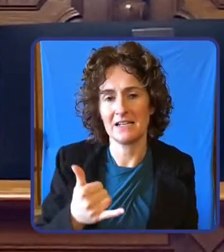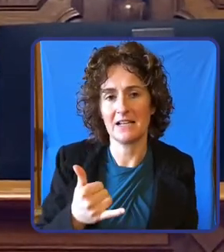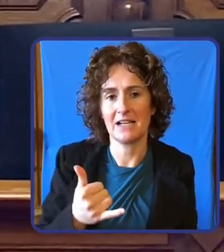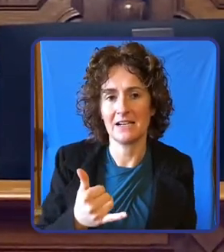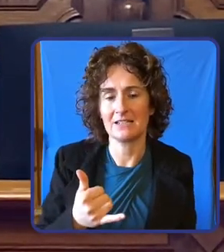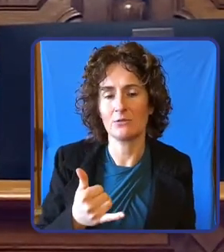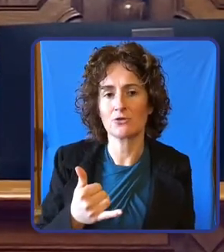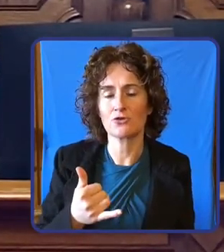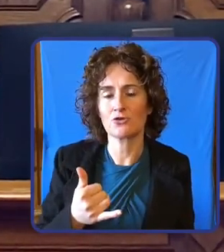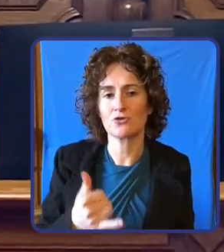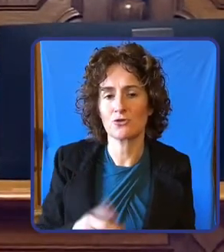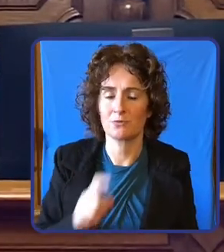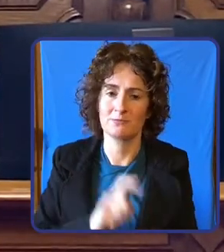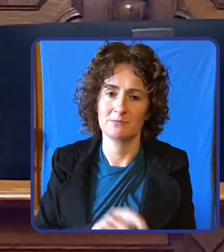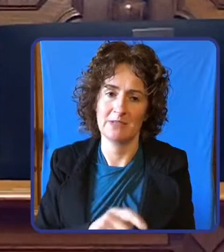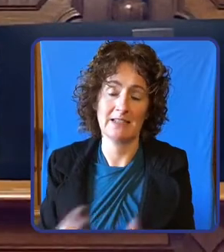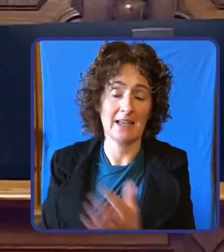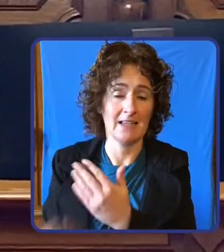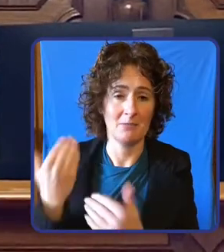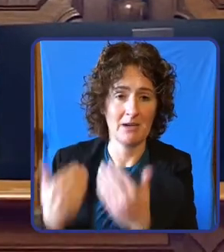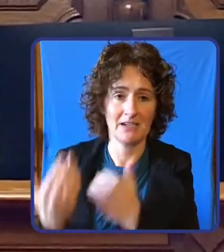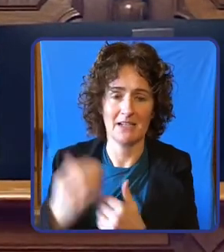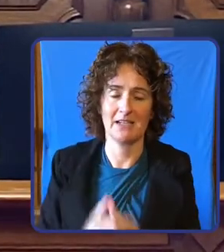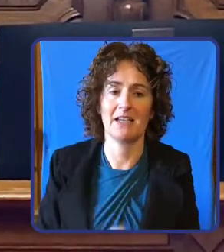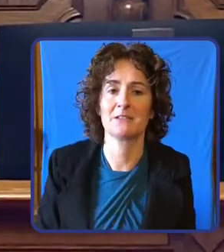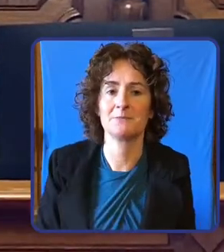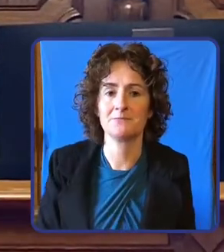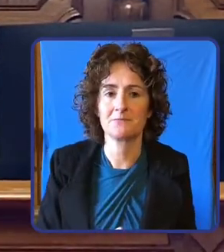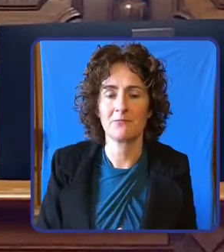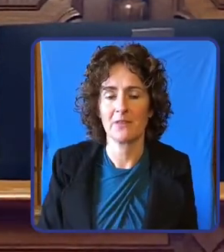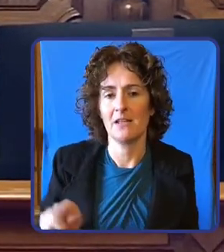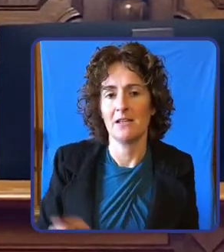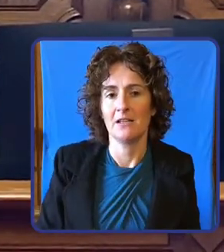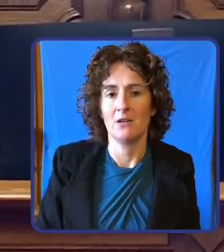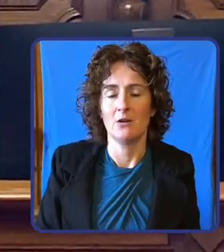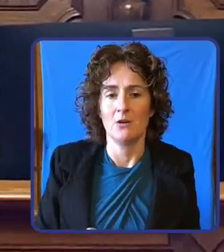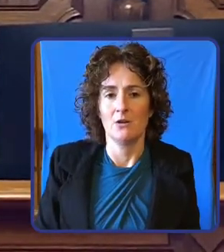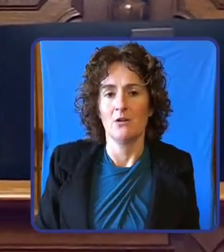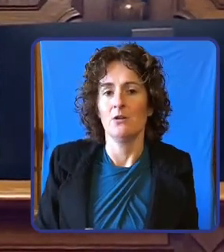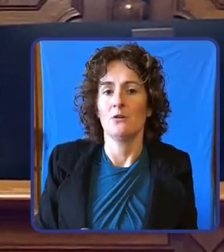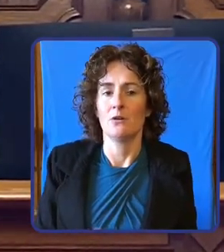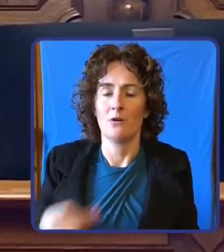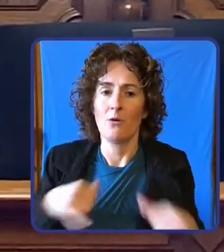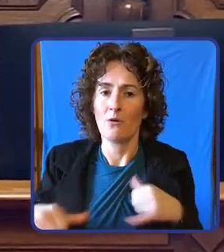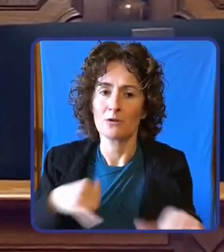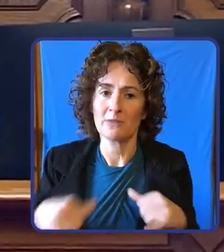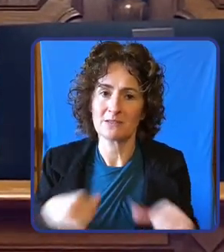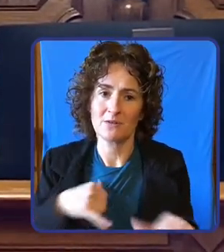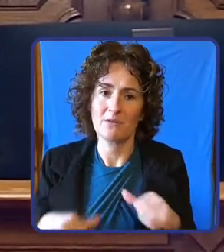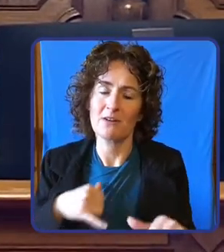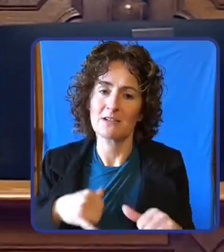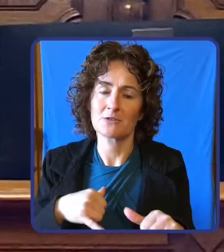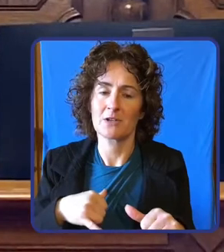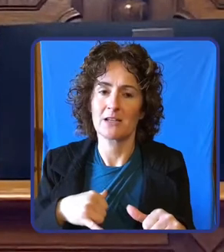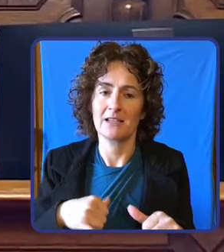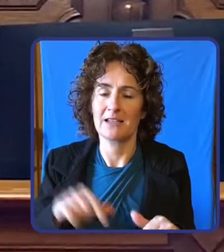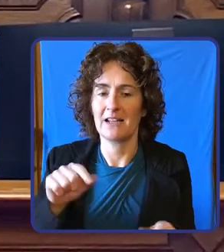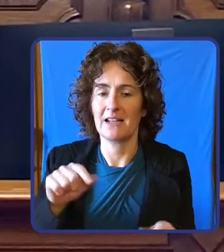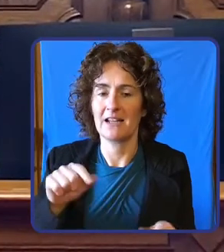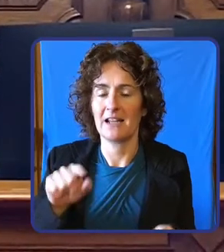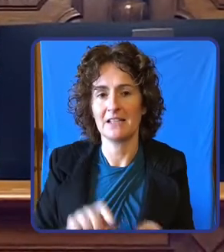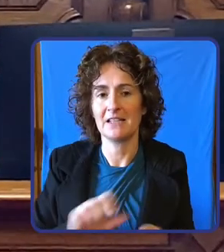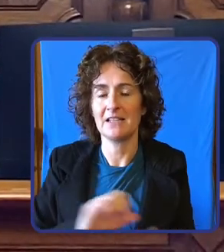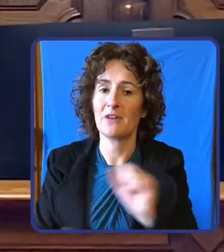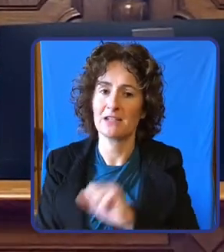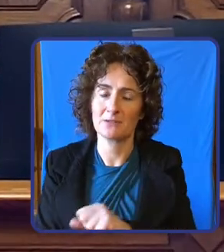legalacsonyabb árát tudta adni. Így lett Hódmezővásárhely 5 évvel ezelőtt az ország legkorruptabb városából a legkevésbé korrupt város.